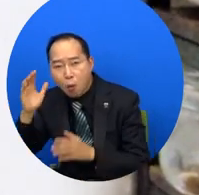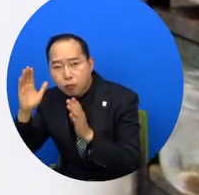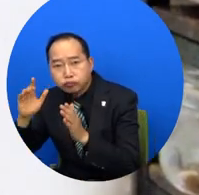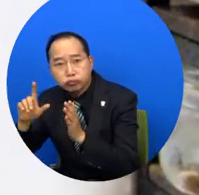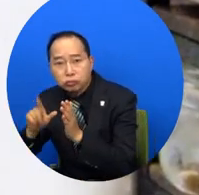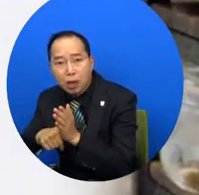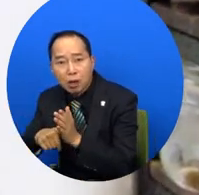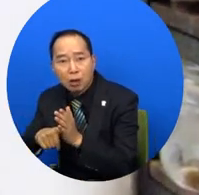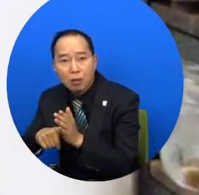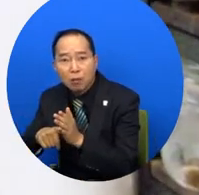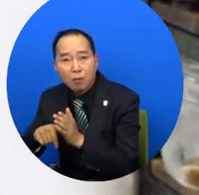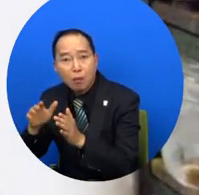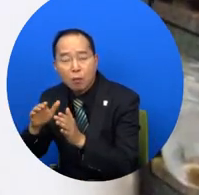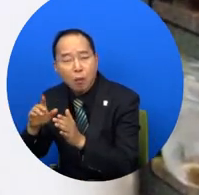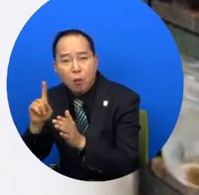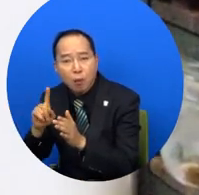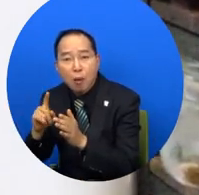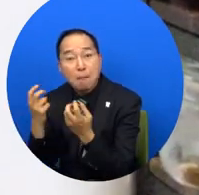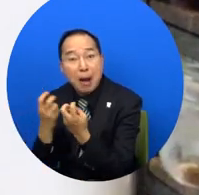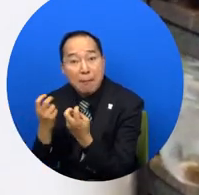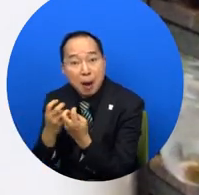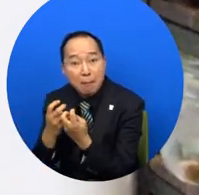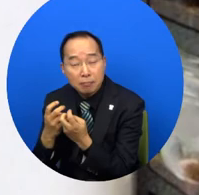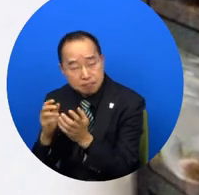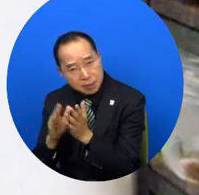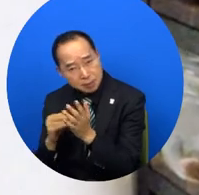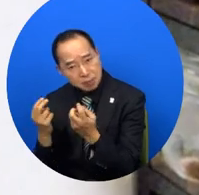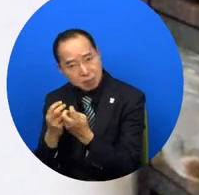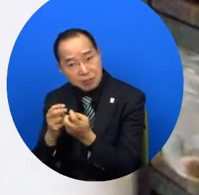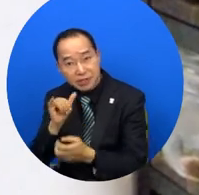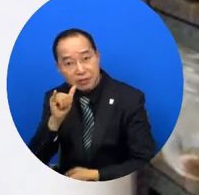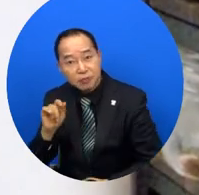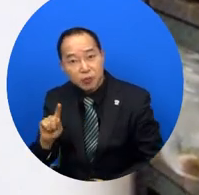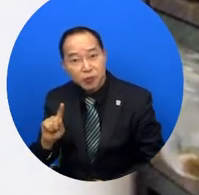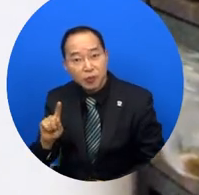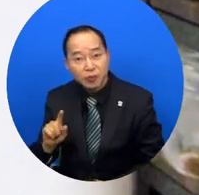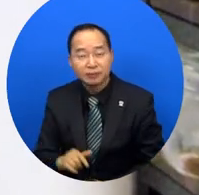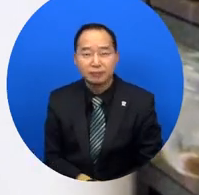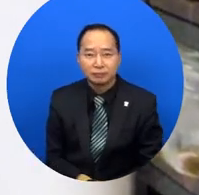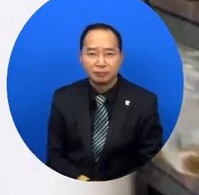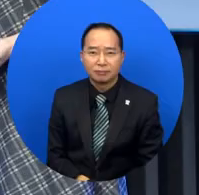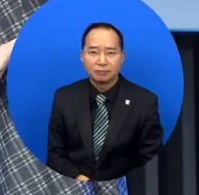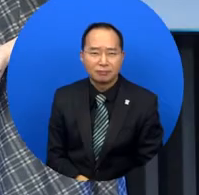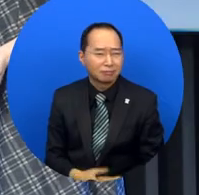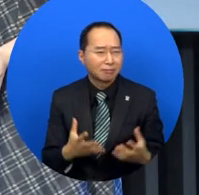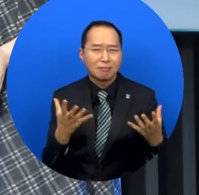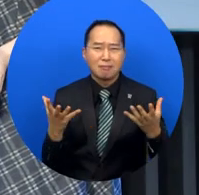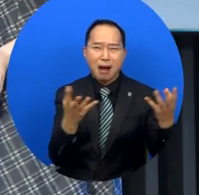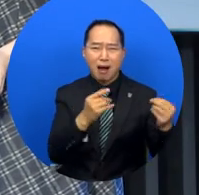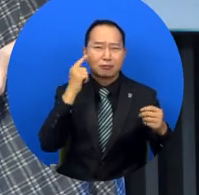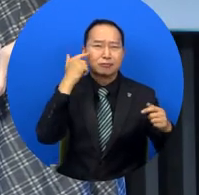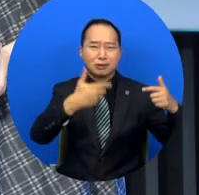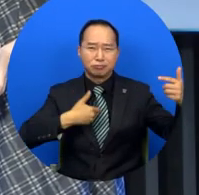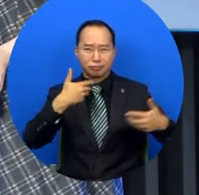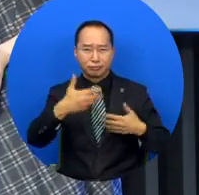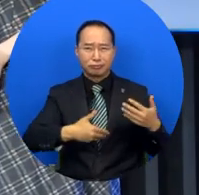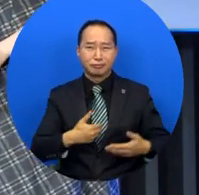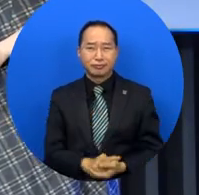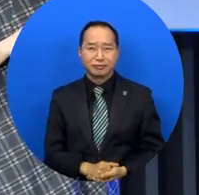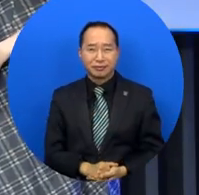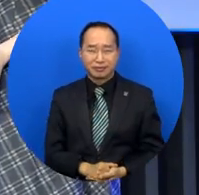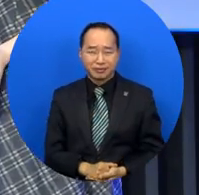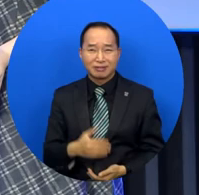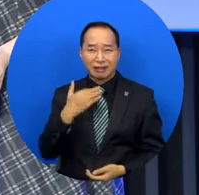배우고 뒤늦게 하는 데 있어서 특별한 비법이나 나만의 공부 방법이 있었습니까? 정말 많은 사람들이 이 질문을 하셔.